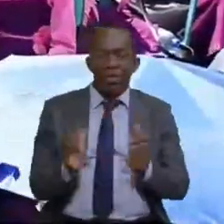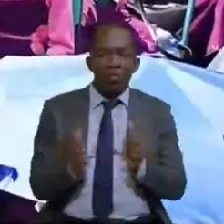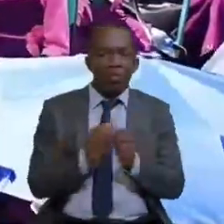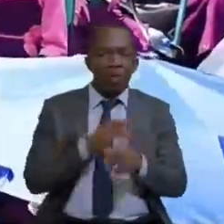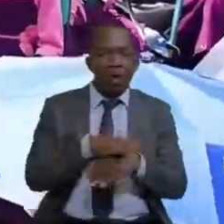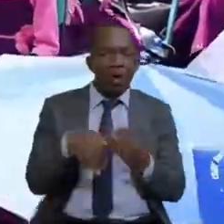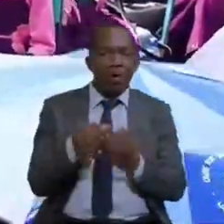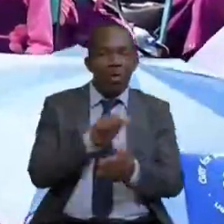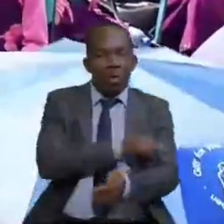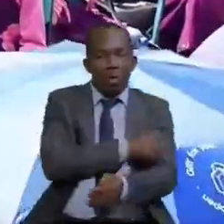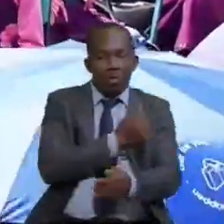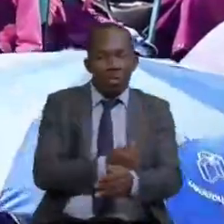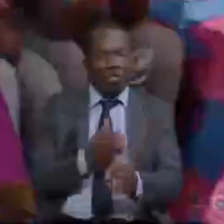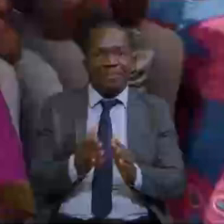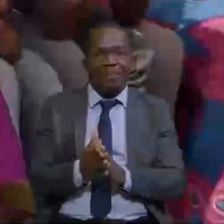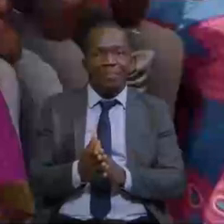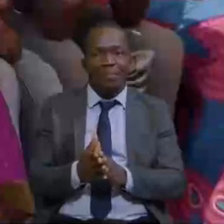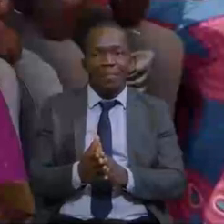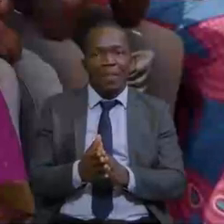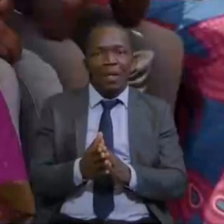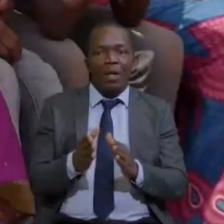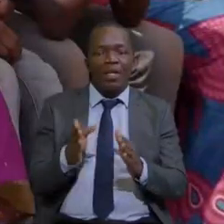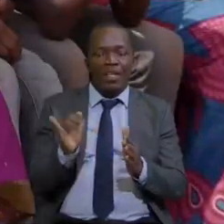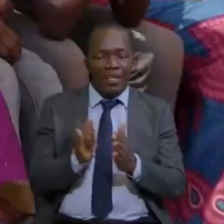prendra autorité sur toute chose